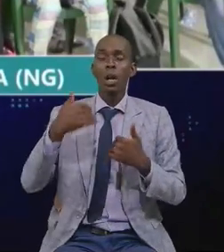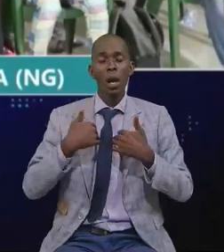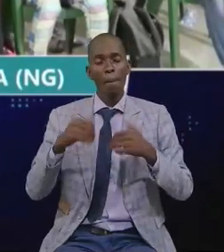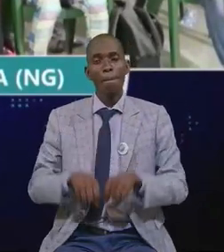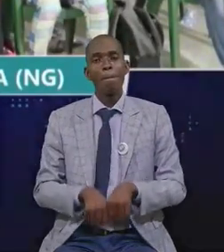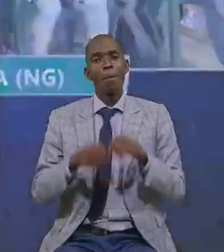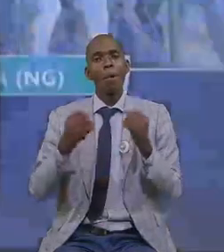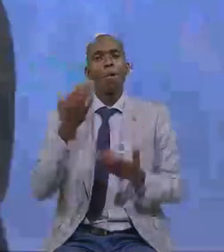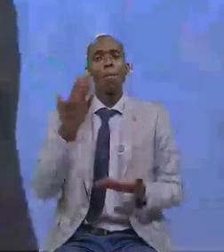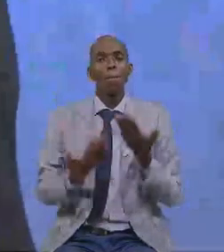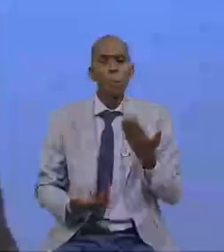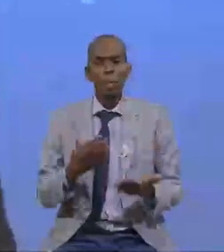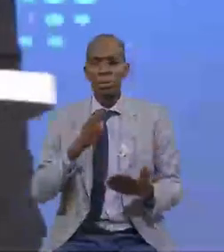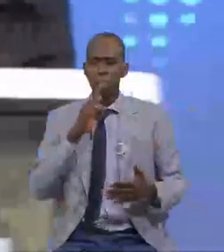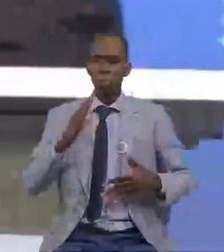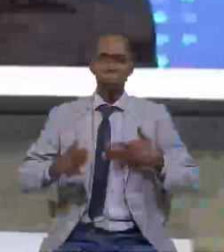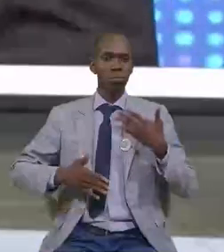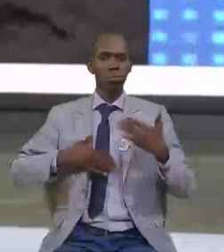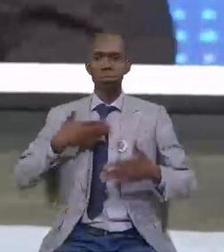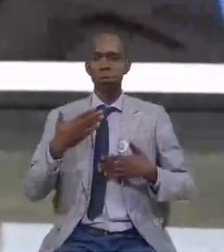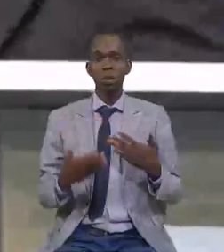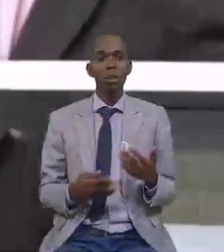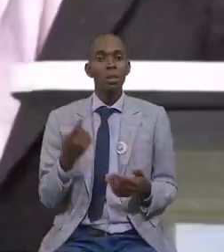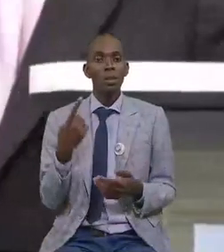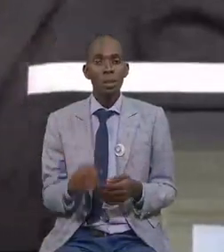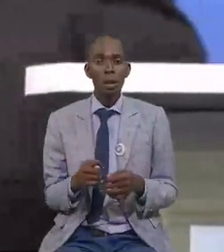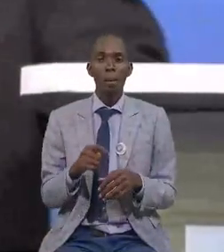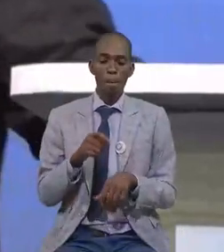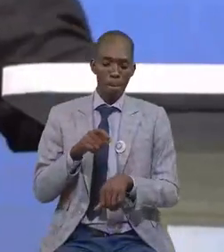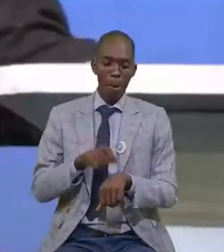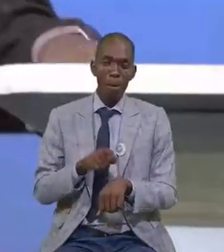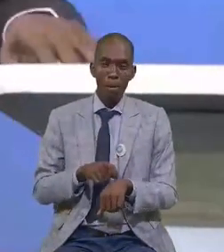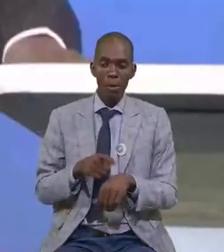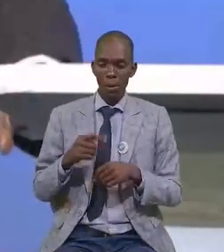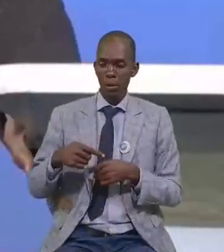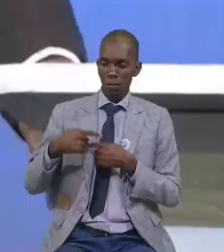se réjouiront. Les eaux, le cœur,